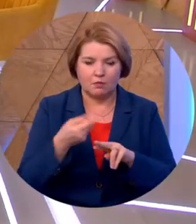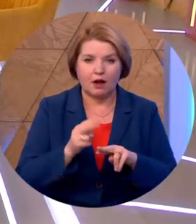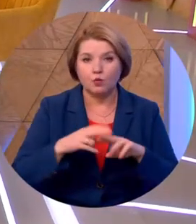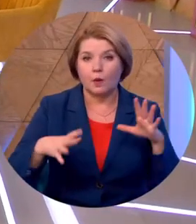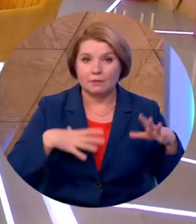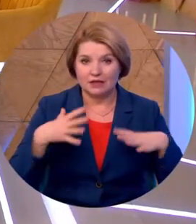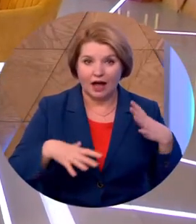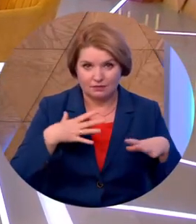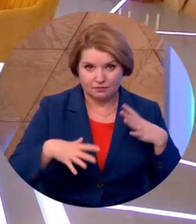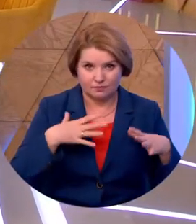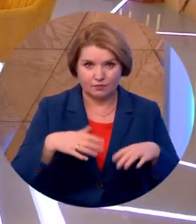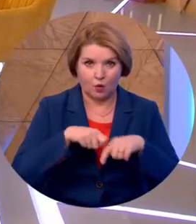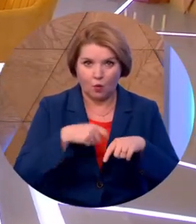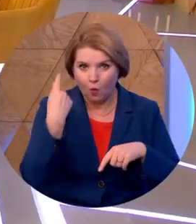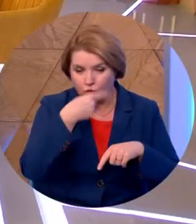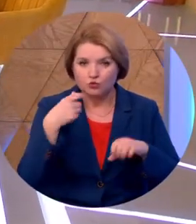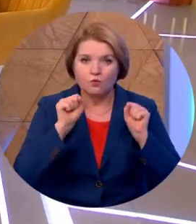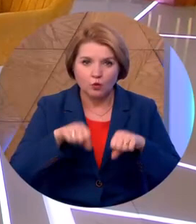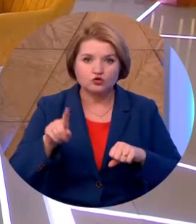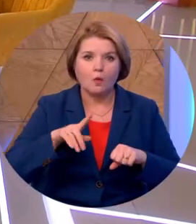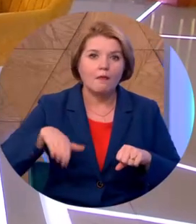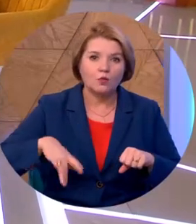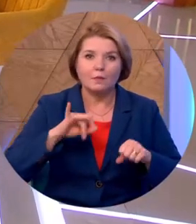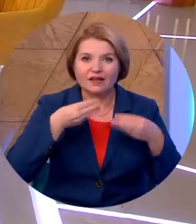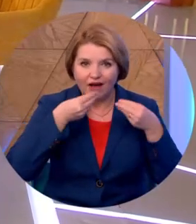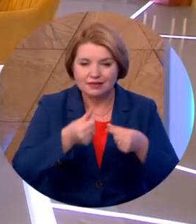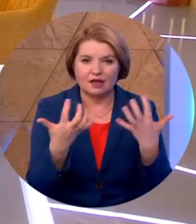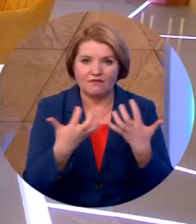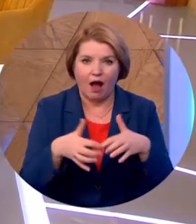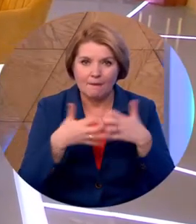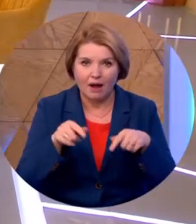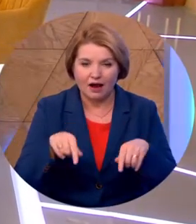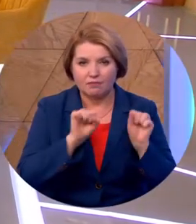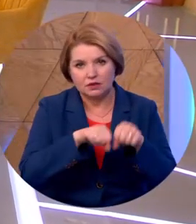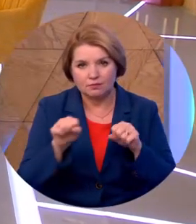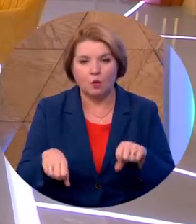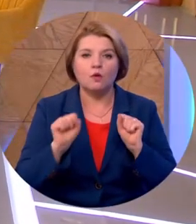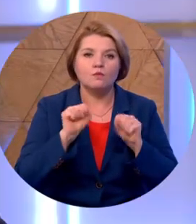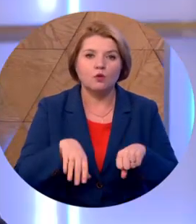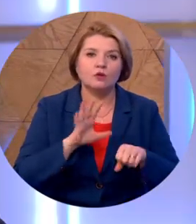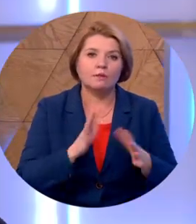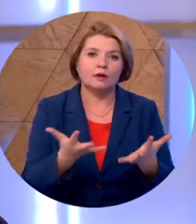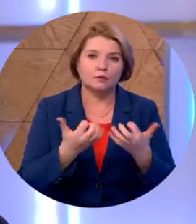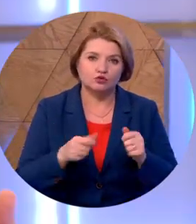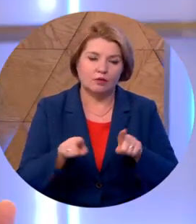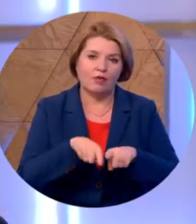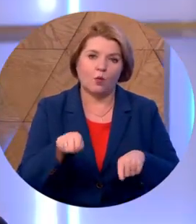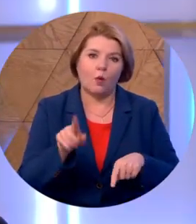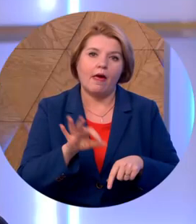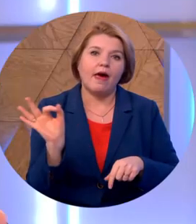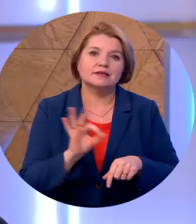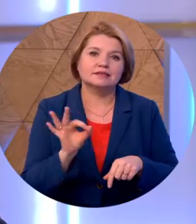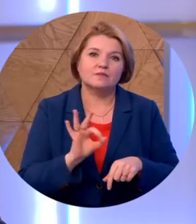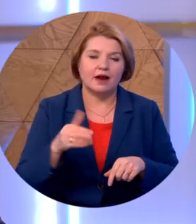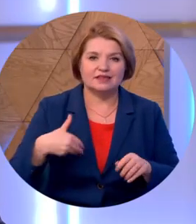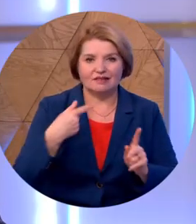кожу для того чтобы потом при воздействии аппаратных методик можно получить было хороший такой экспресс экспресс